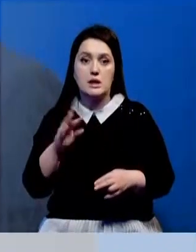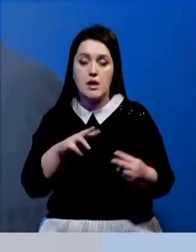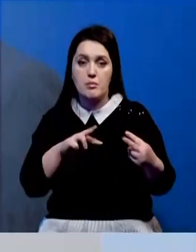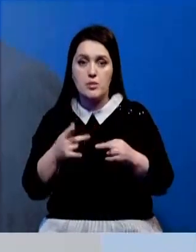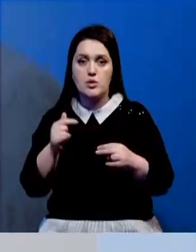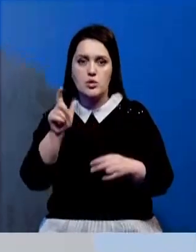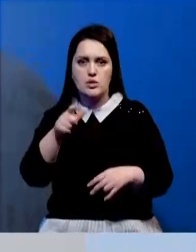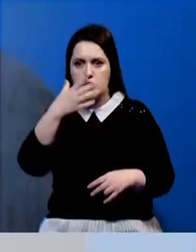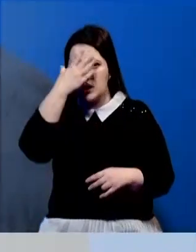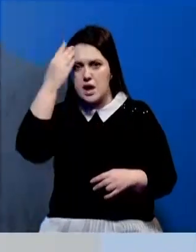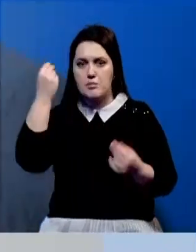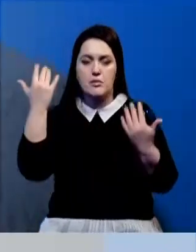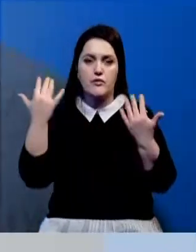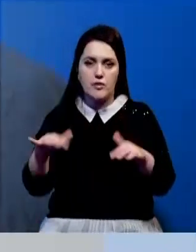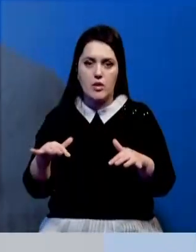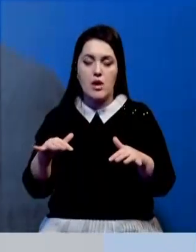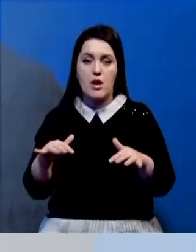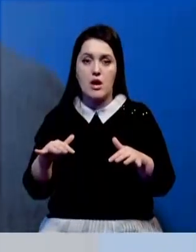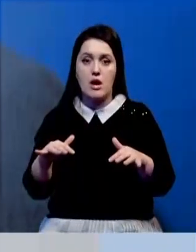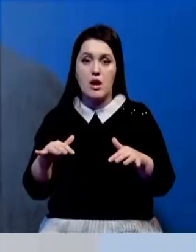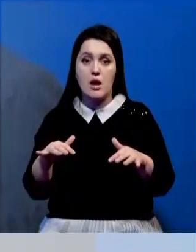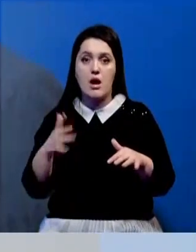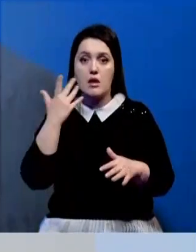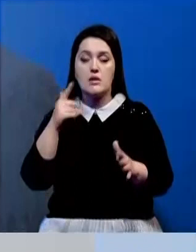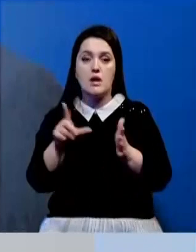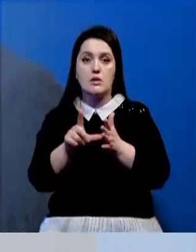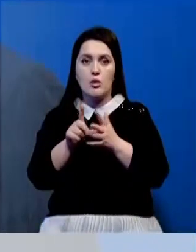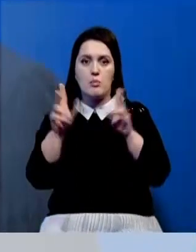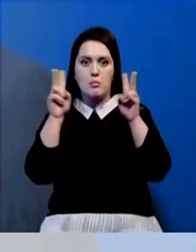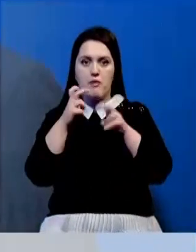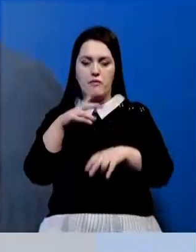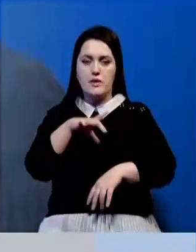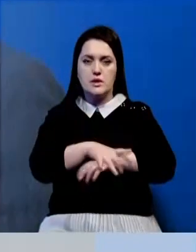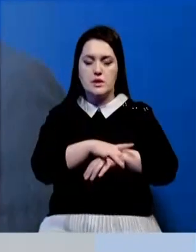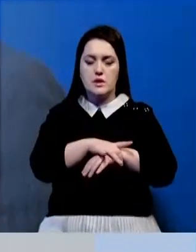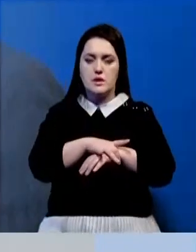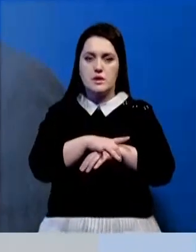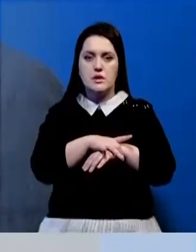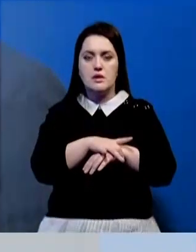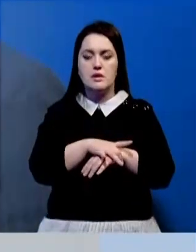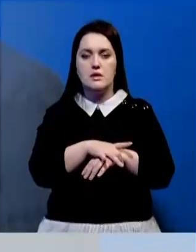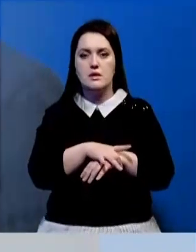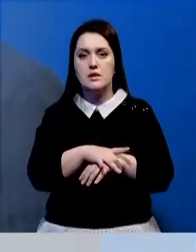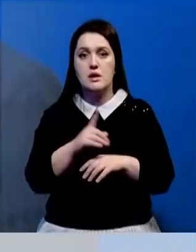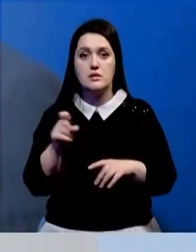уже забыли, что у них есть эти акции. А, конечно, когда налоговая проверяет, все это выясняется, и за это